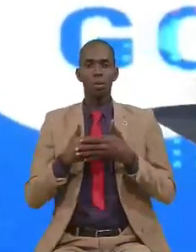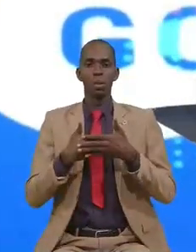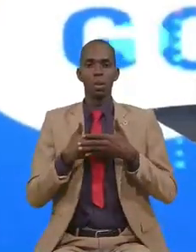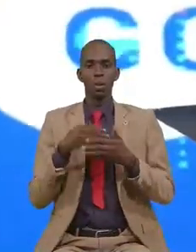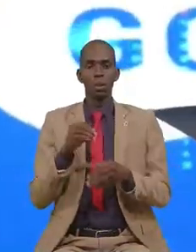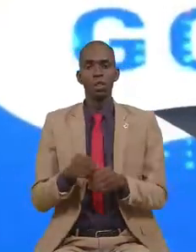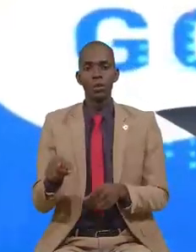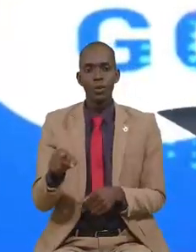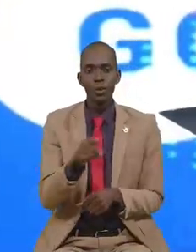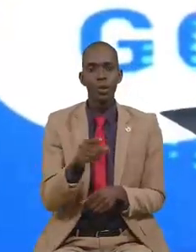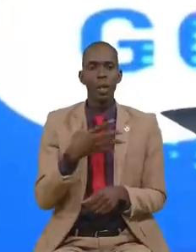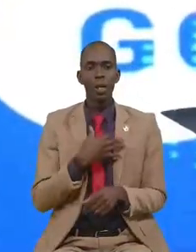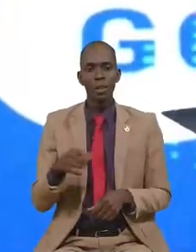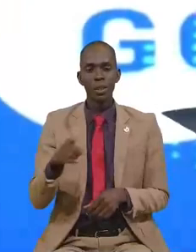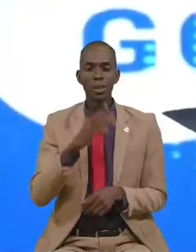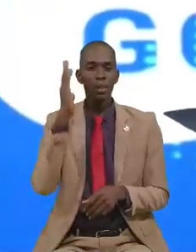vivrez.